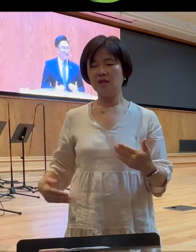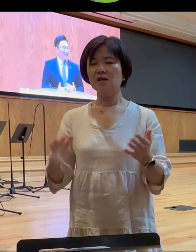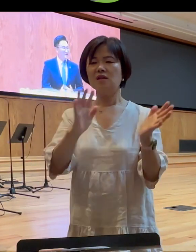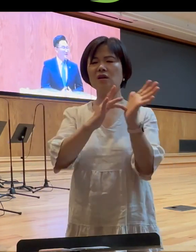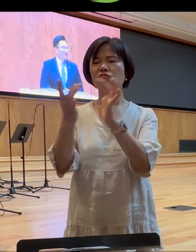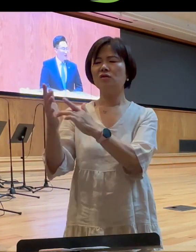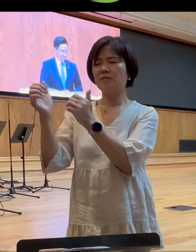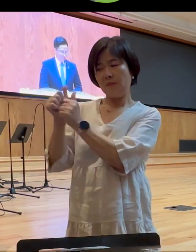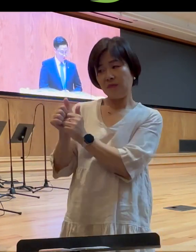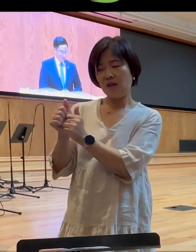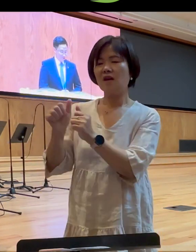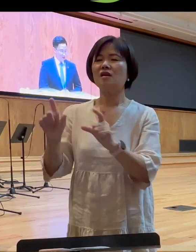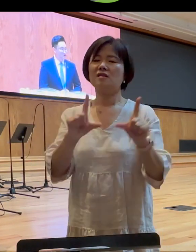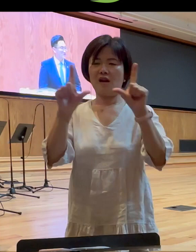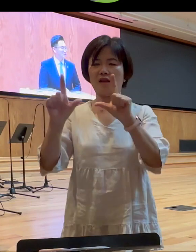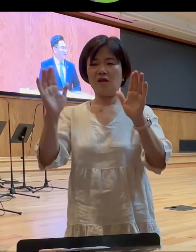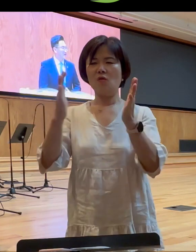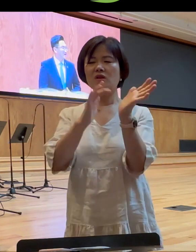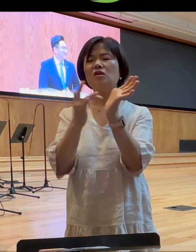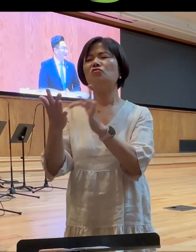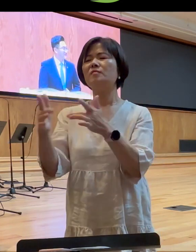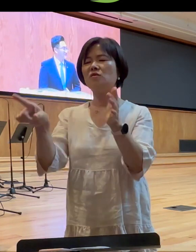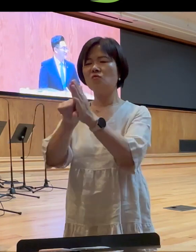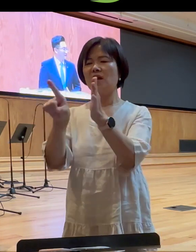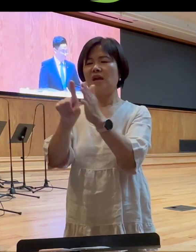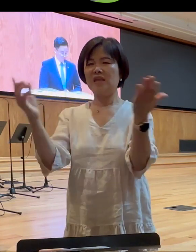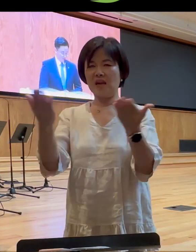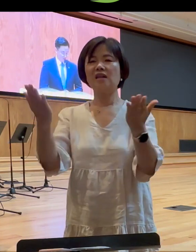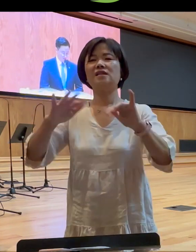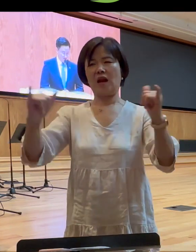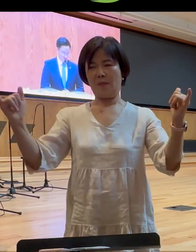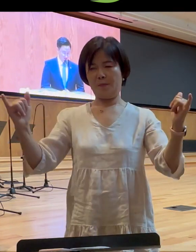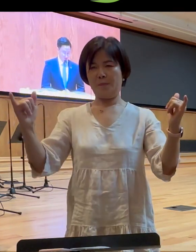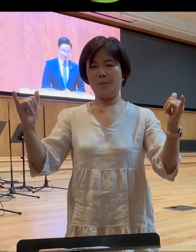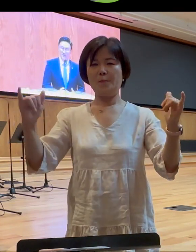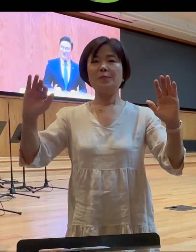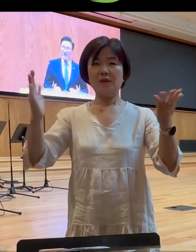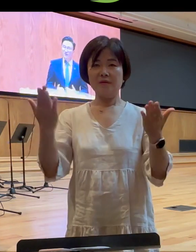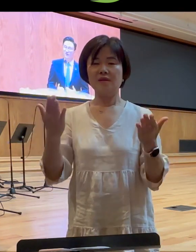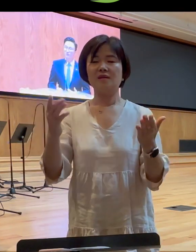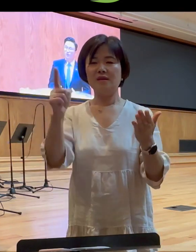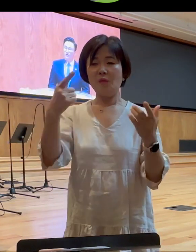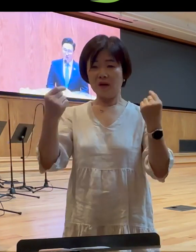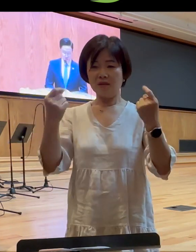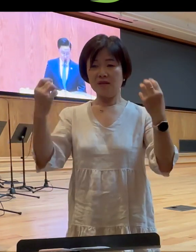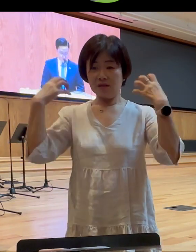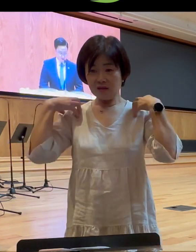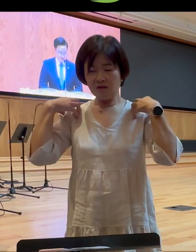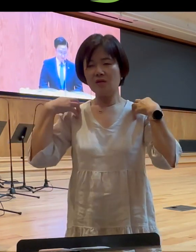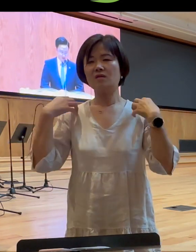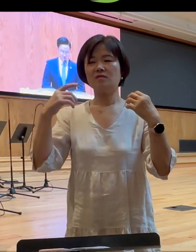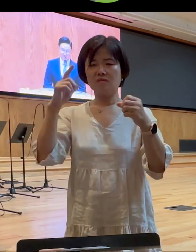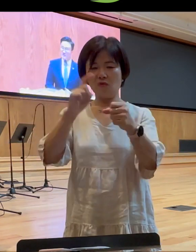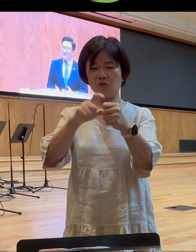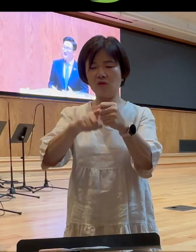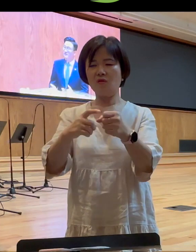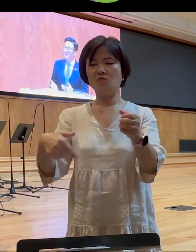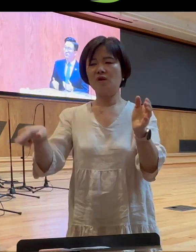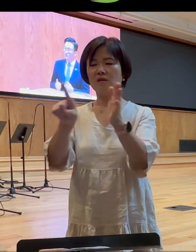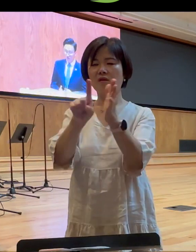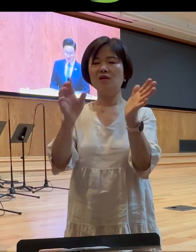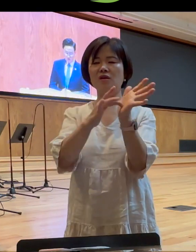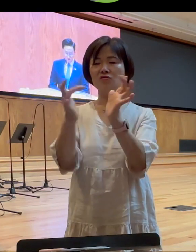곁에 함께 거하고 예수님을 위해 일하는 사람입니다. 이러한 사명과 목적을 위해서 예수님은